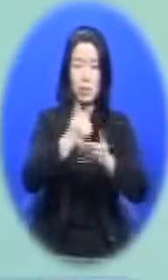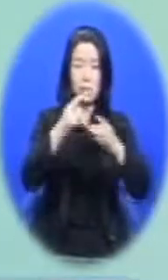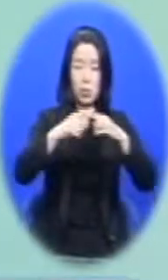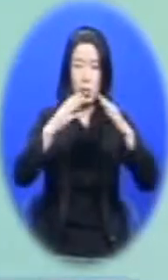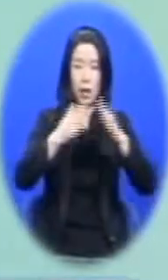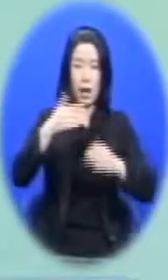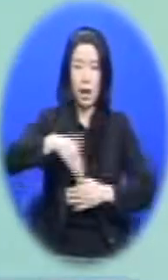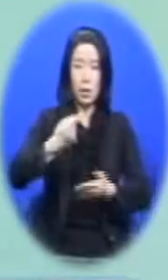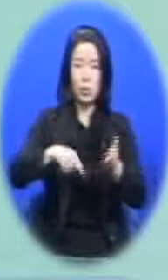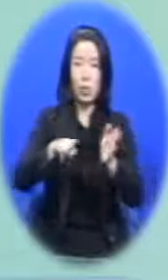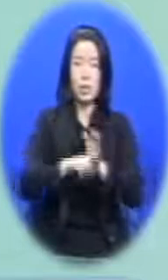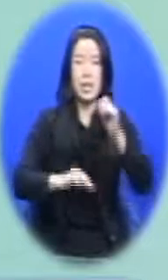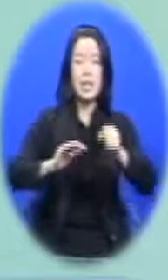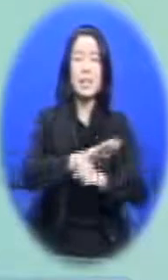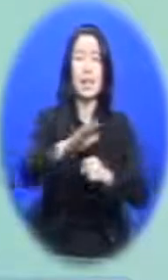사랑의 역사입니다.